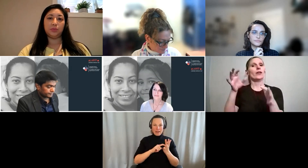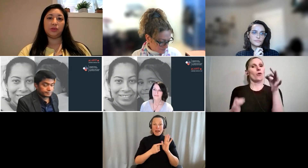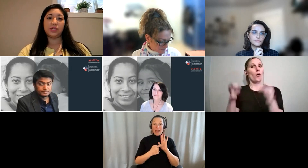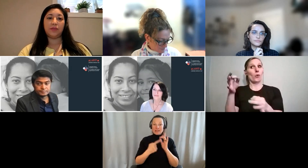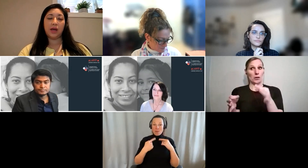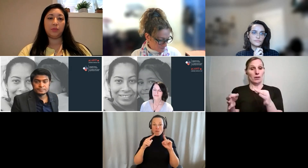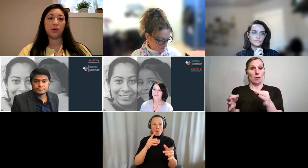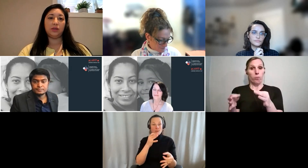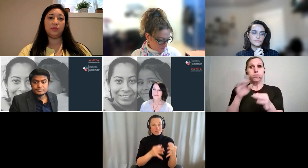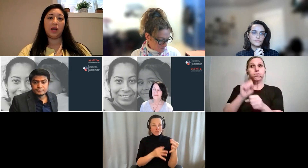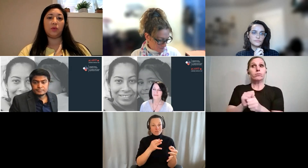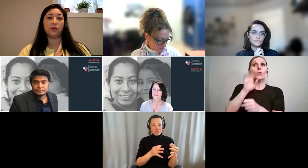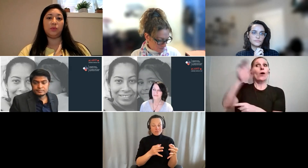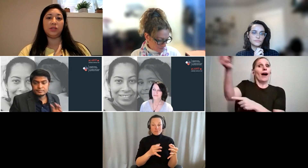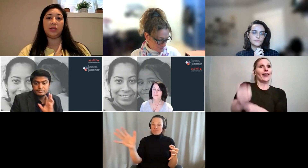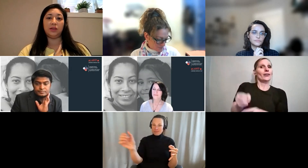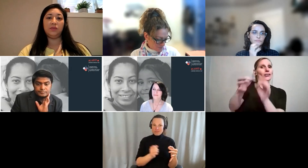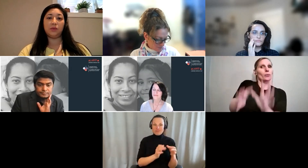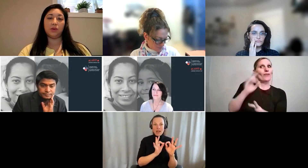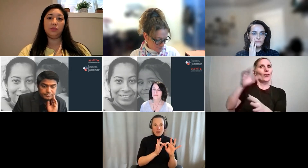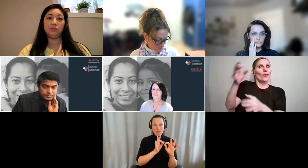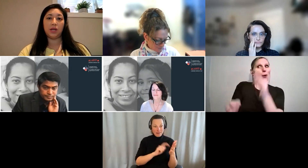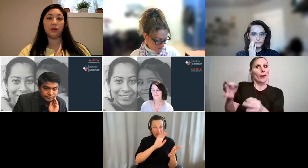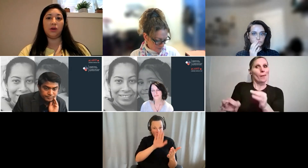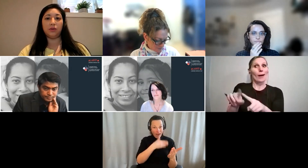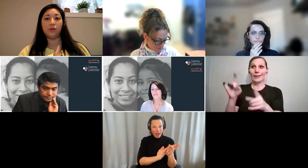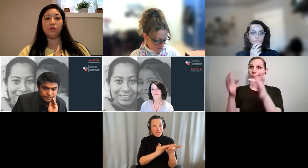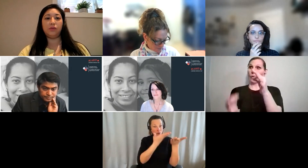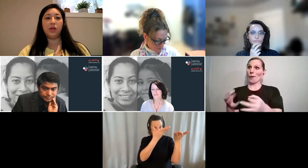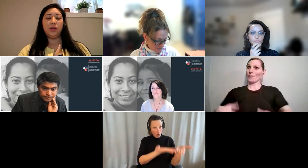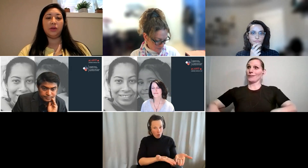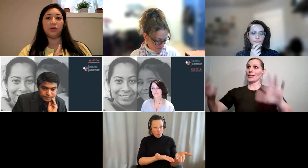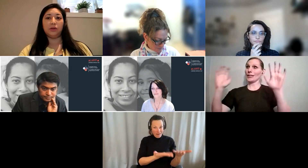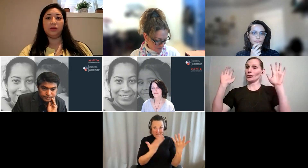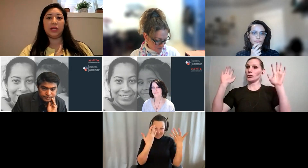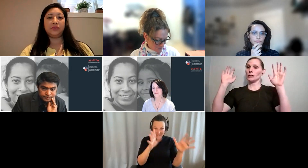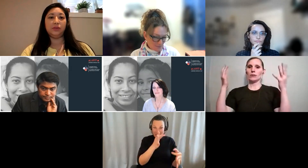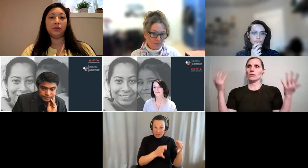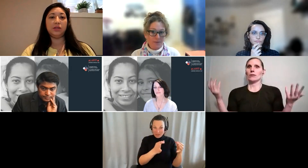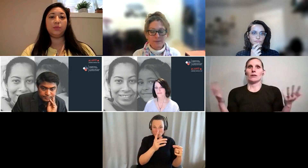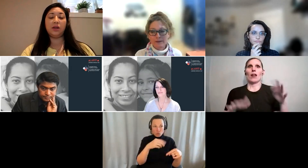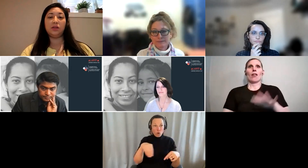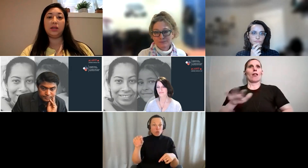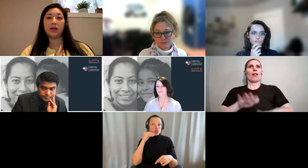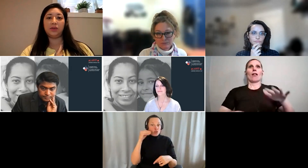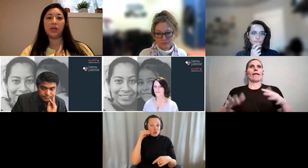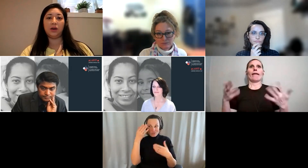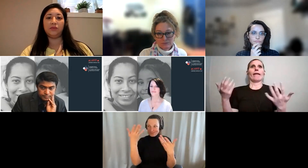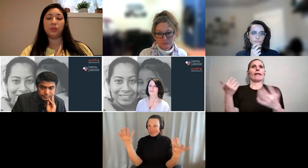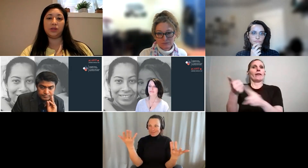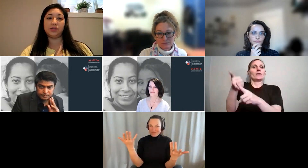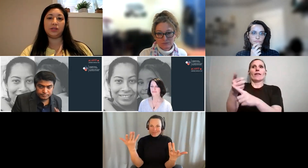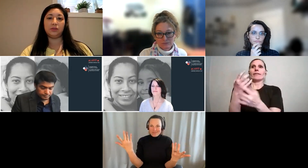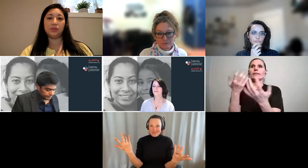donne des interprètes à ce point. Par contre, une fois qu'ils quittent la cour et qu'ils sont à eux-mêmes, ils sont laissés